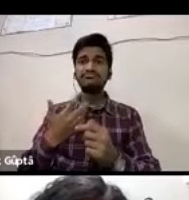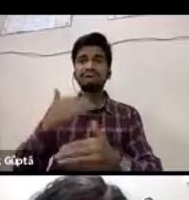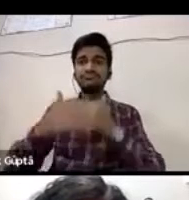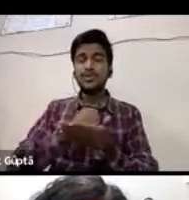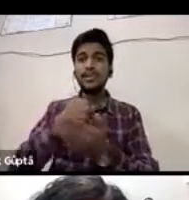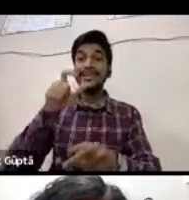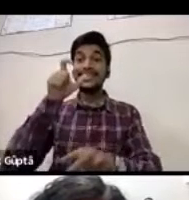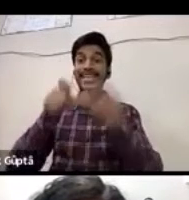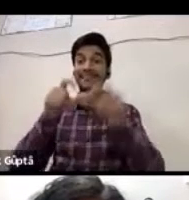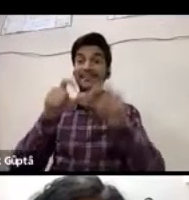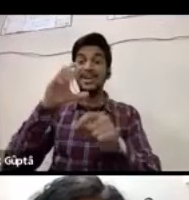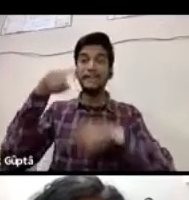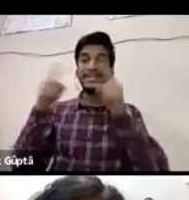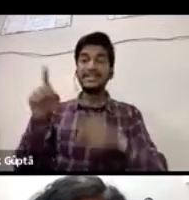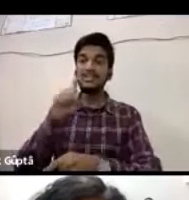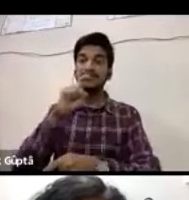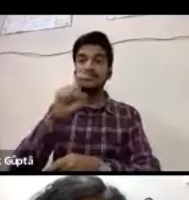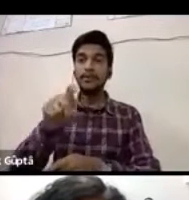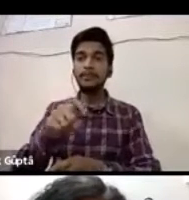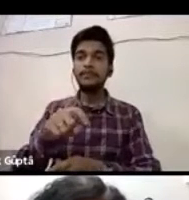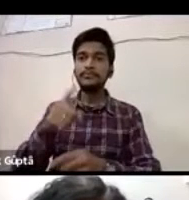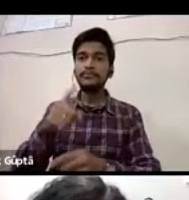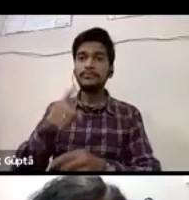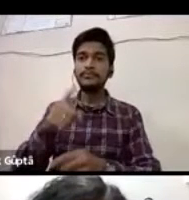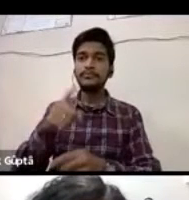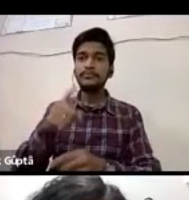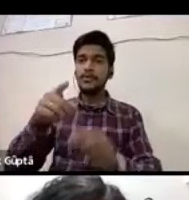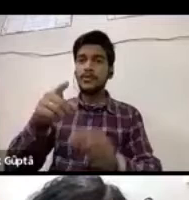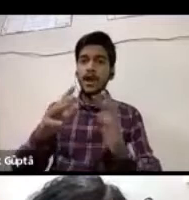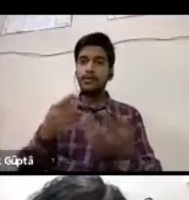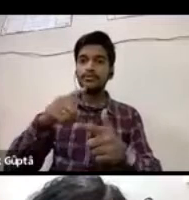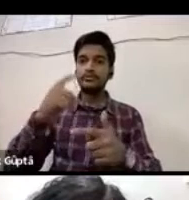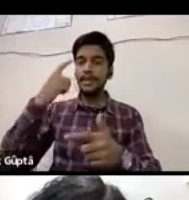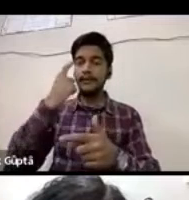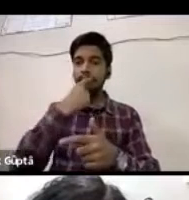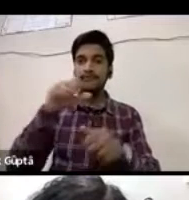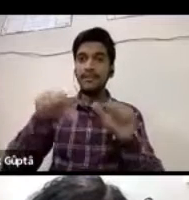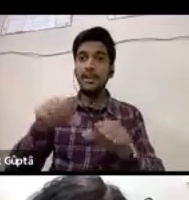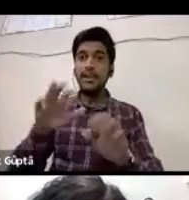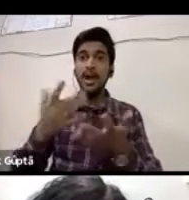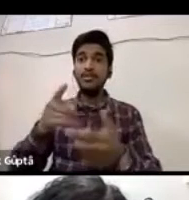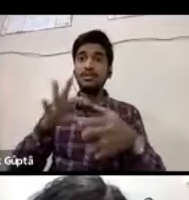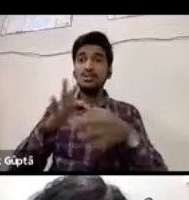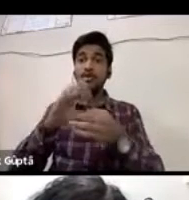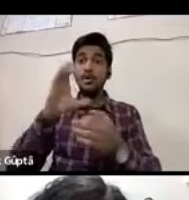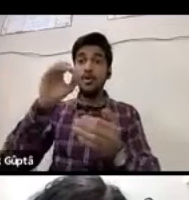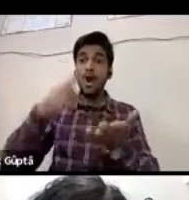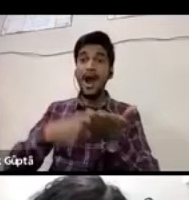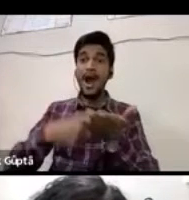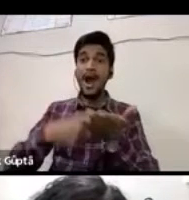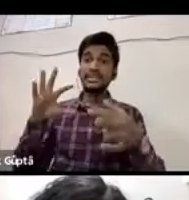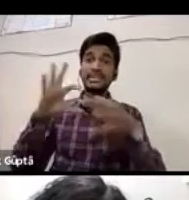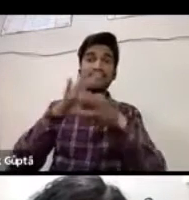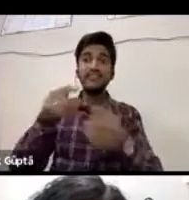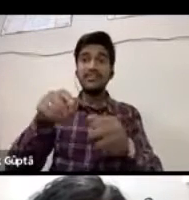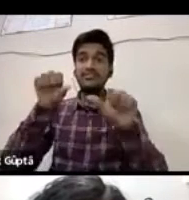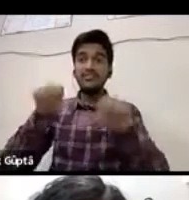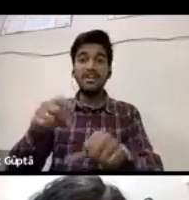सामने, कौन रिक्रूट करेगा. आई रिमेंबर some of the global organizations who talk about disability inclusiveness.